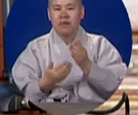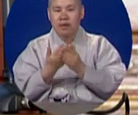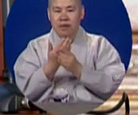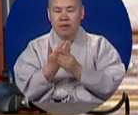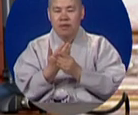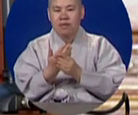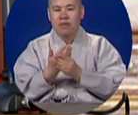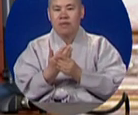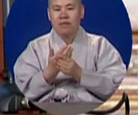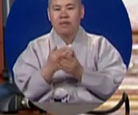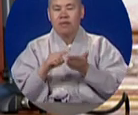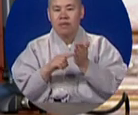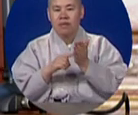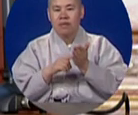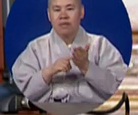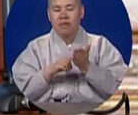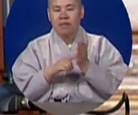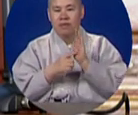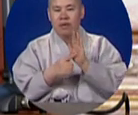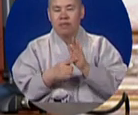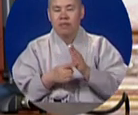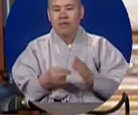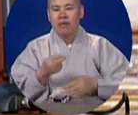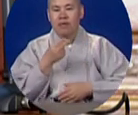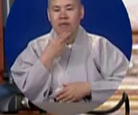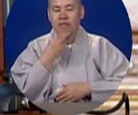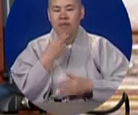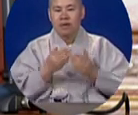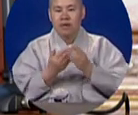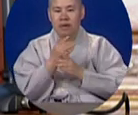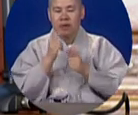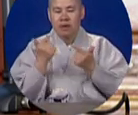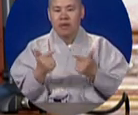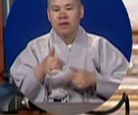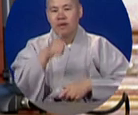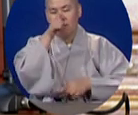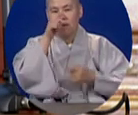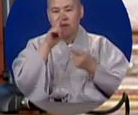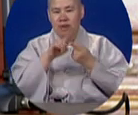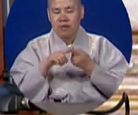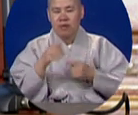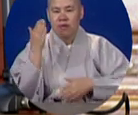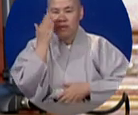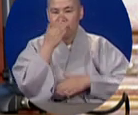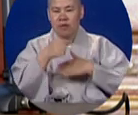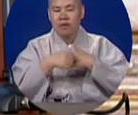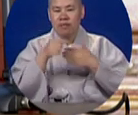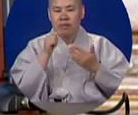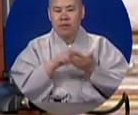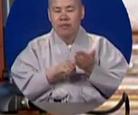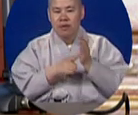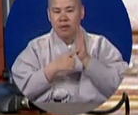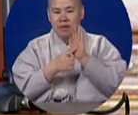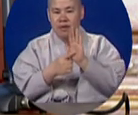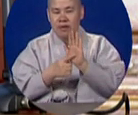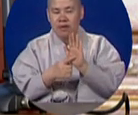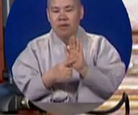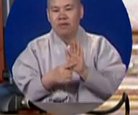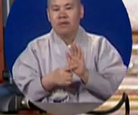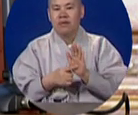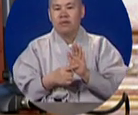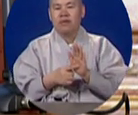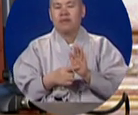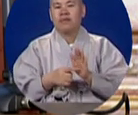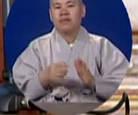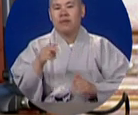없는 것이 나오는 게 아니라 있는 것 그대로 청정심을 드러내는 걸 생자를 쓴 겁니다 현발이에요